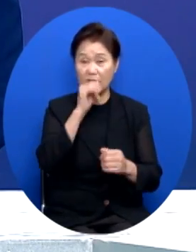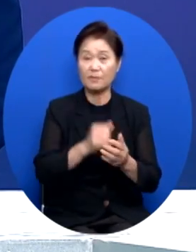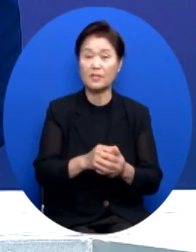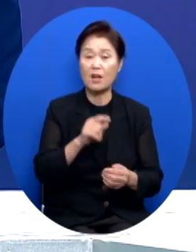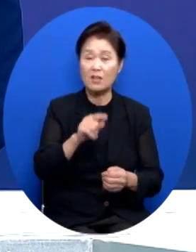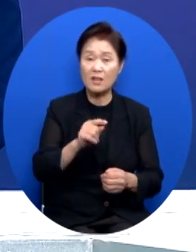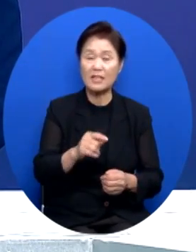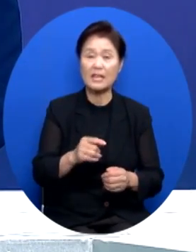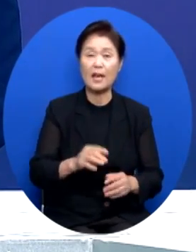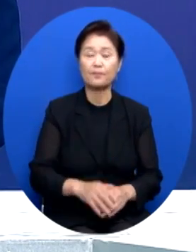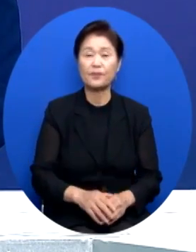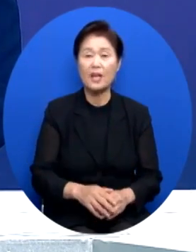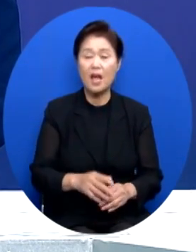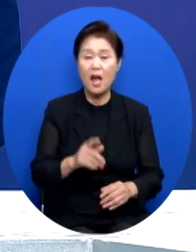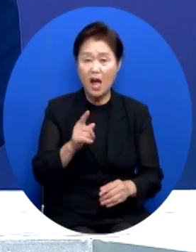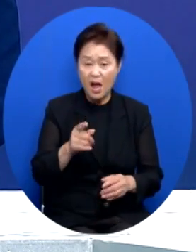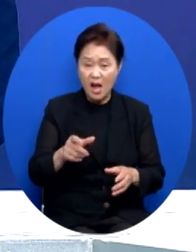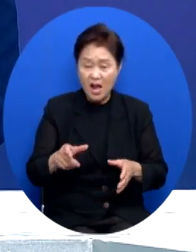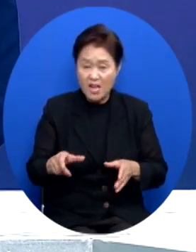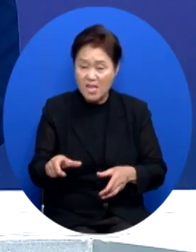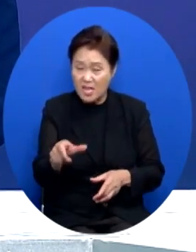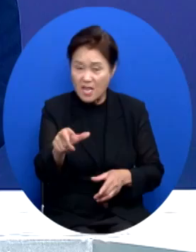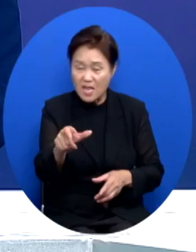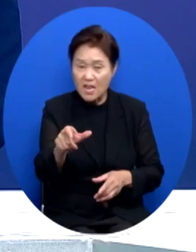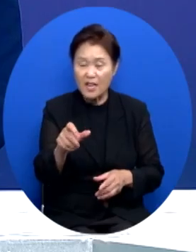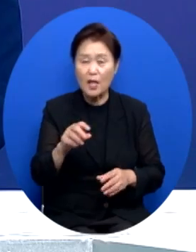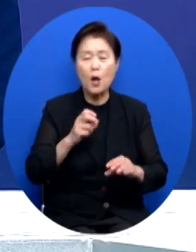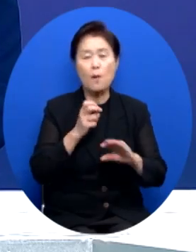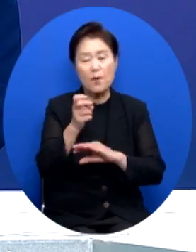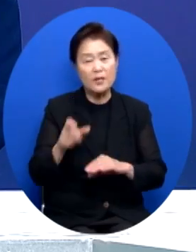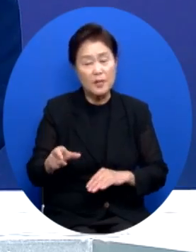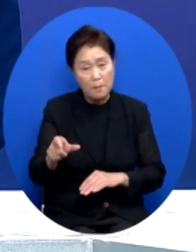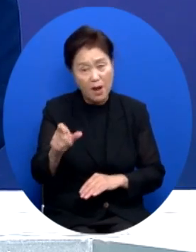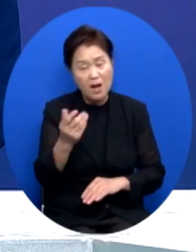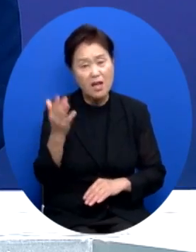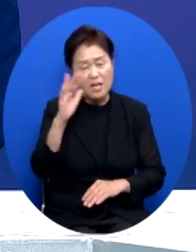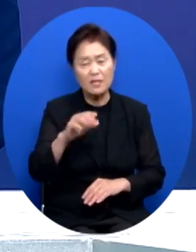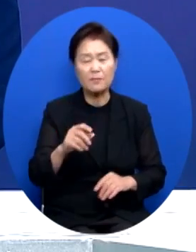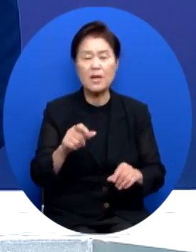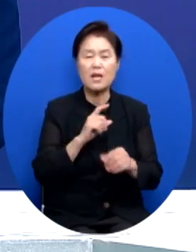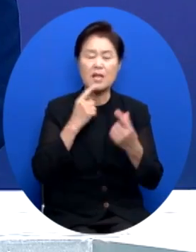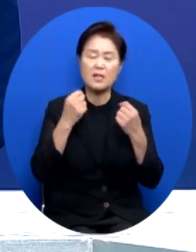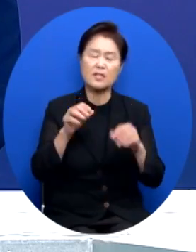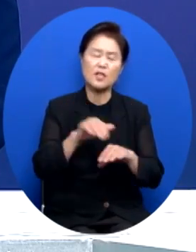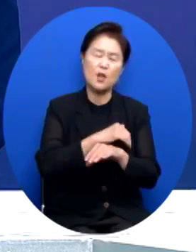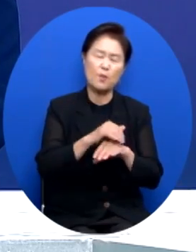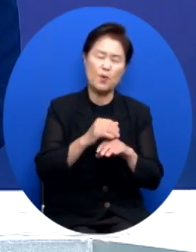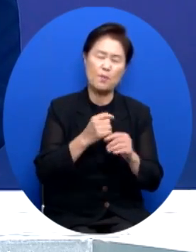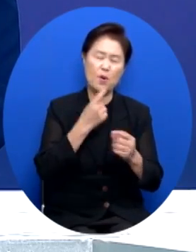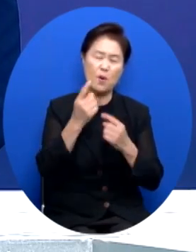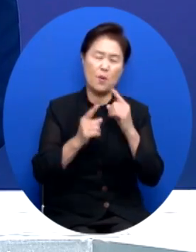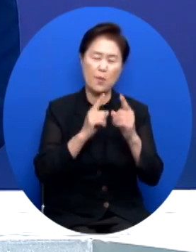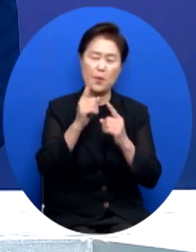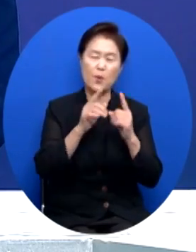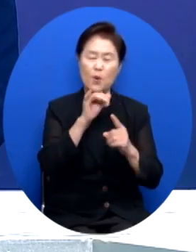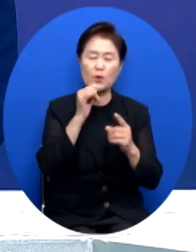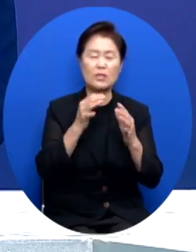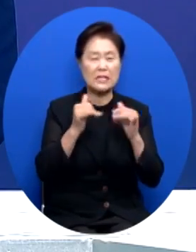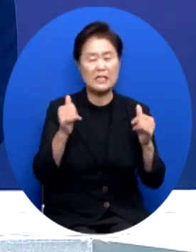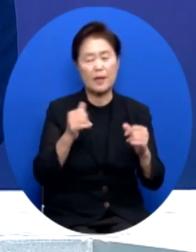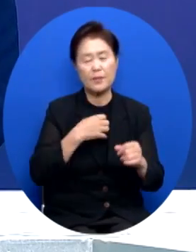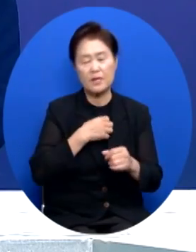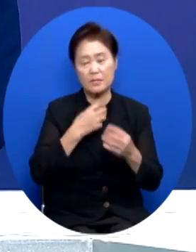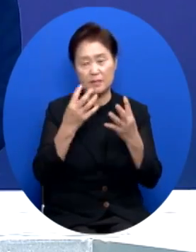따라 한 개 차로는 버스가 다닐 수 있게 했지만 여전히 불편을 호소하는 시민들의 목소리에 우려가 나오고 있는